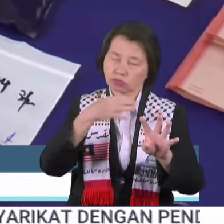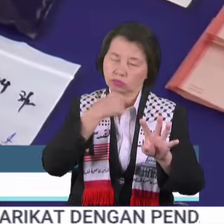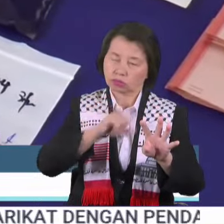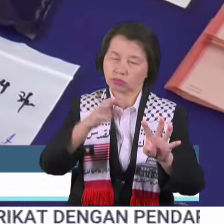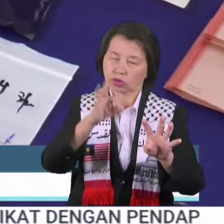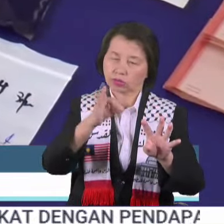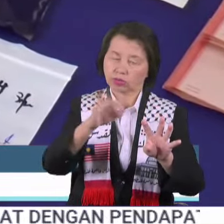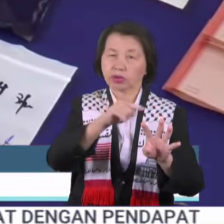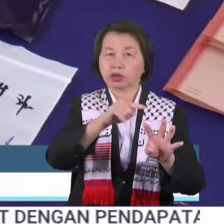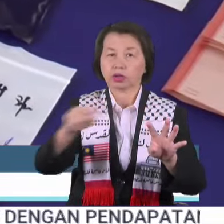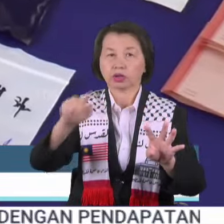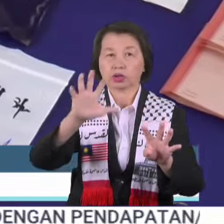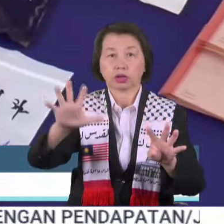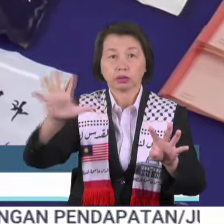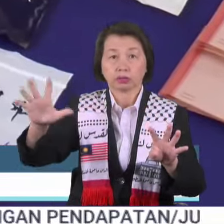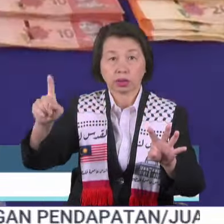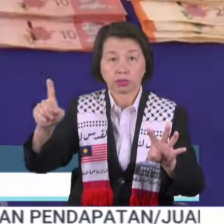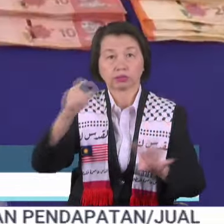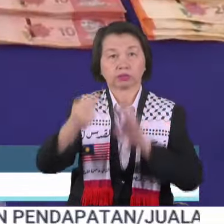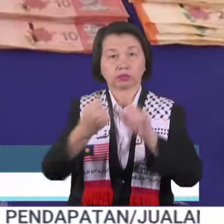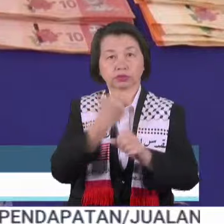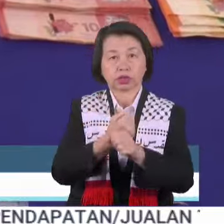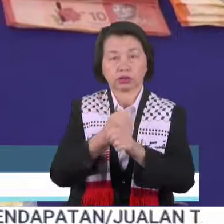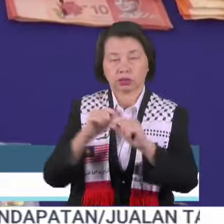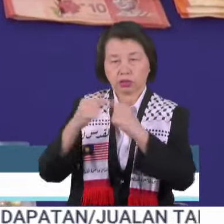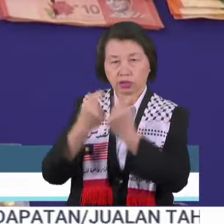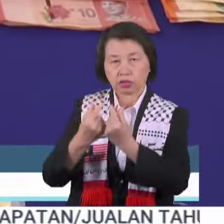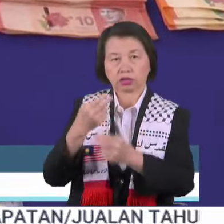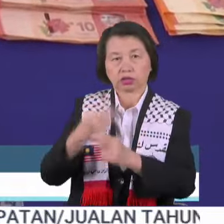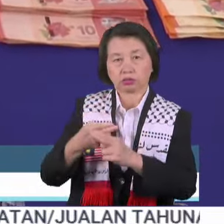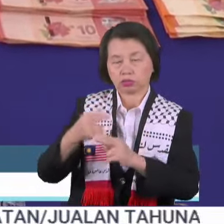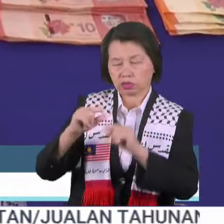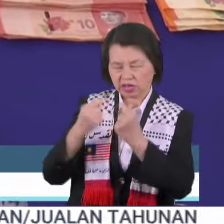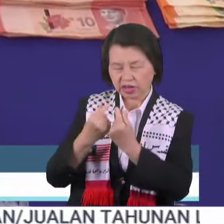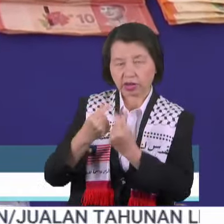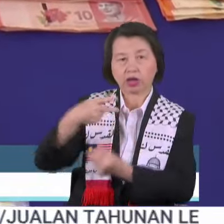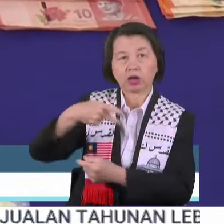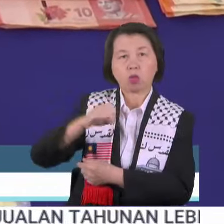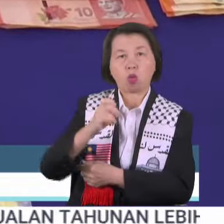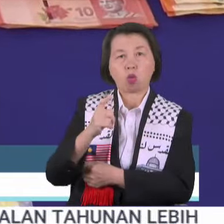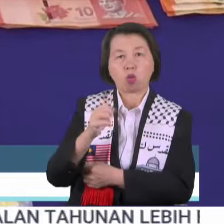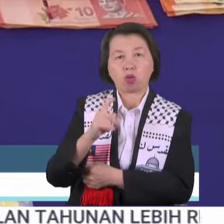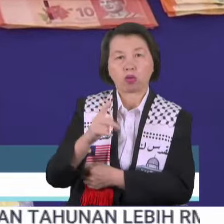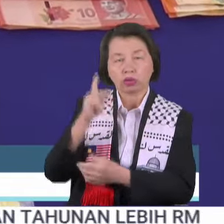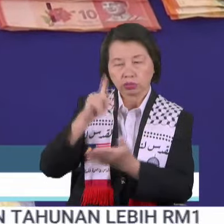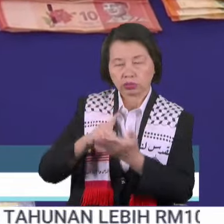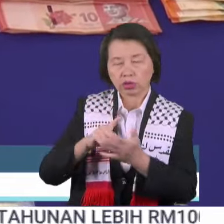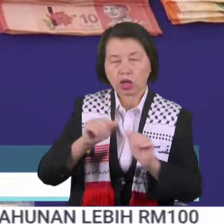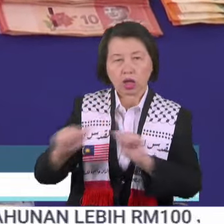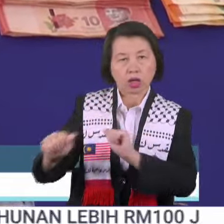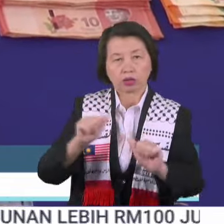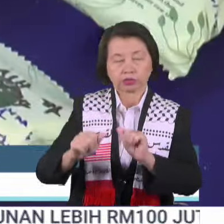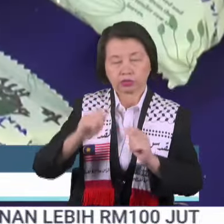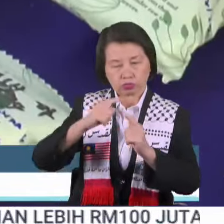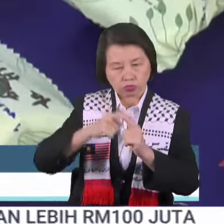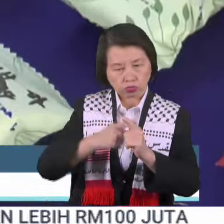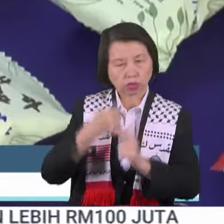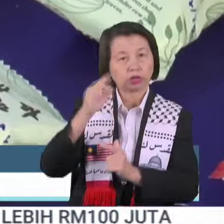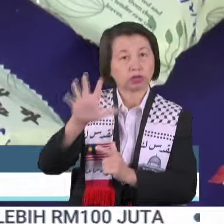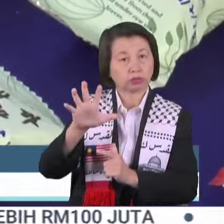usia 19 hingga 51 tahun. Sindiket dikenali geng potek mula aktif sejak Mei lalu.